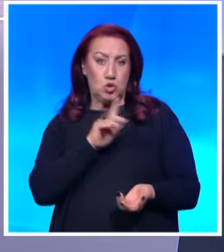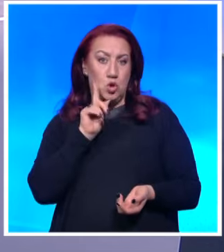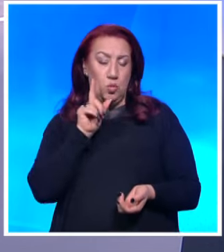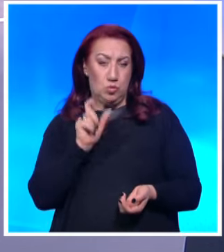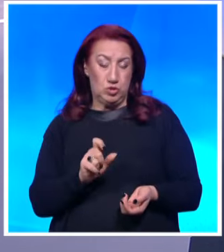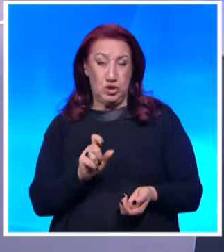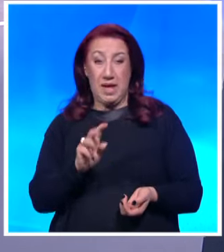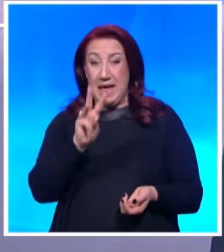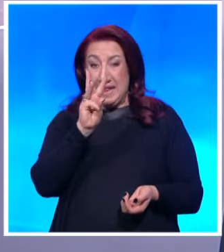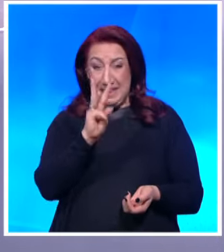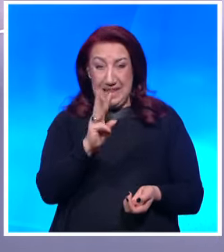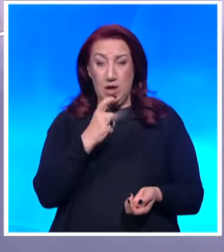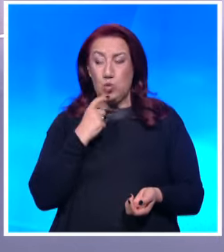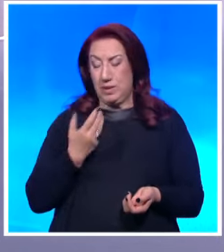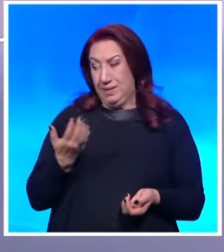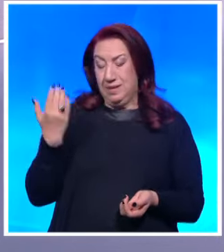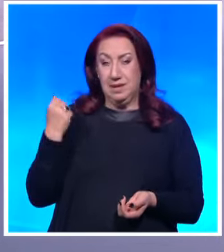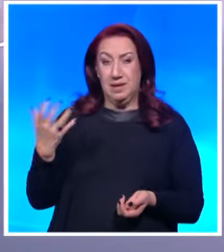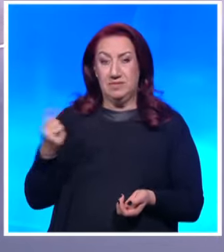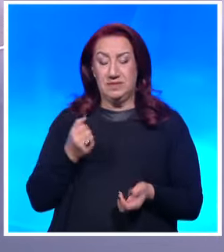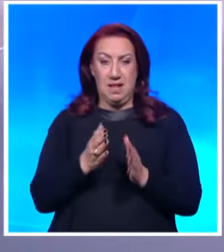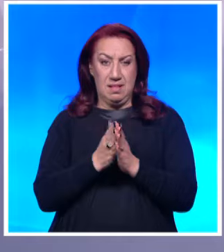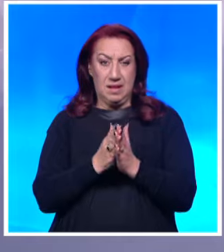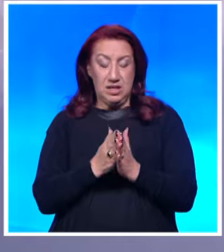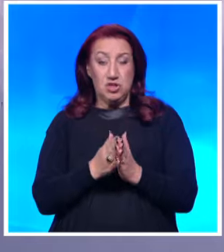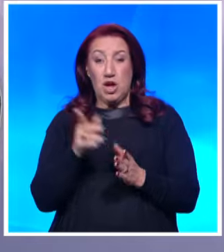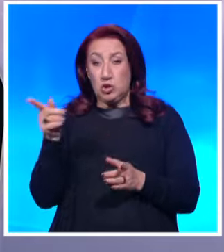направил 16 нарушения, но те са определени като маловажни.